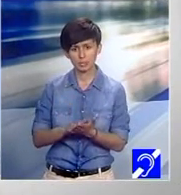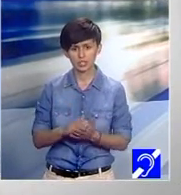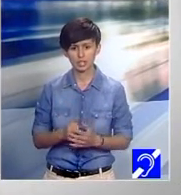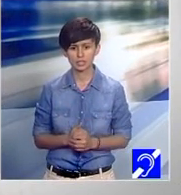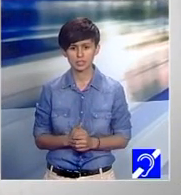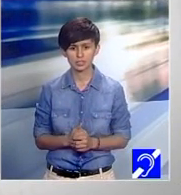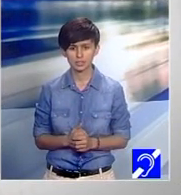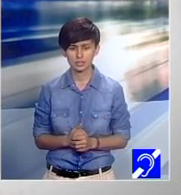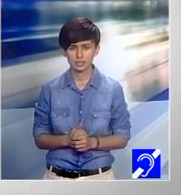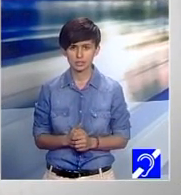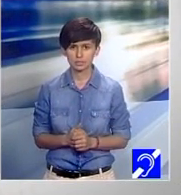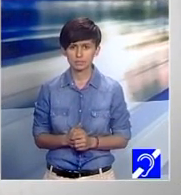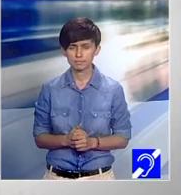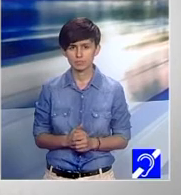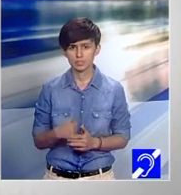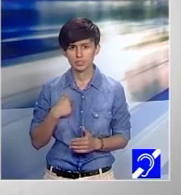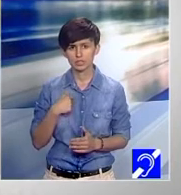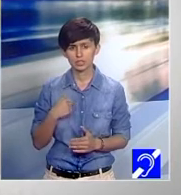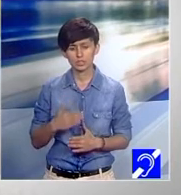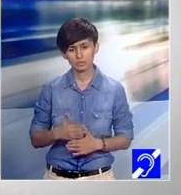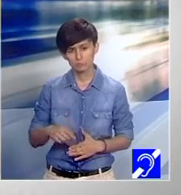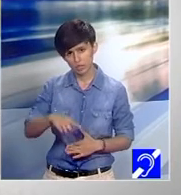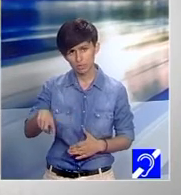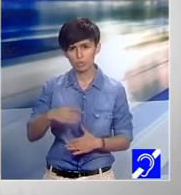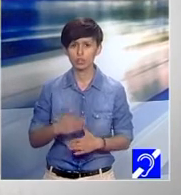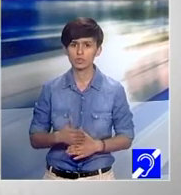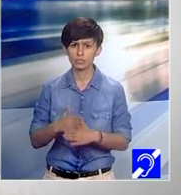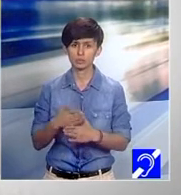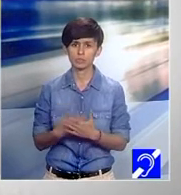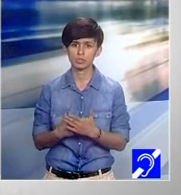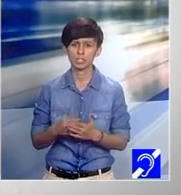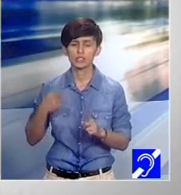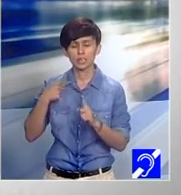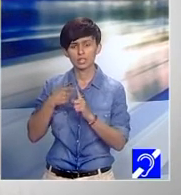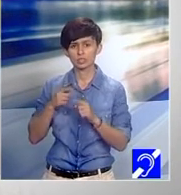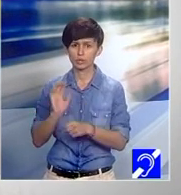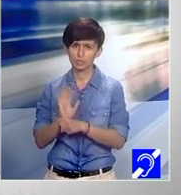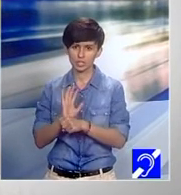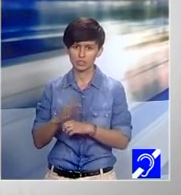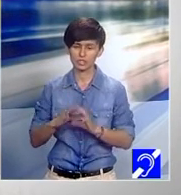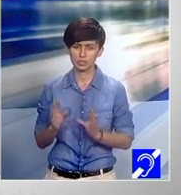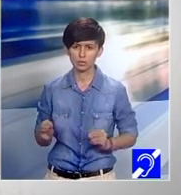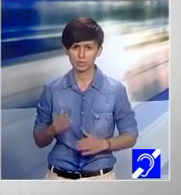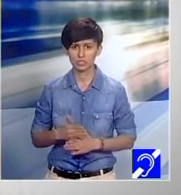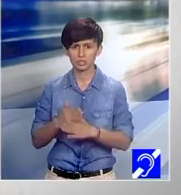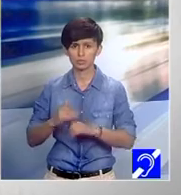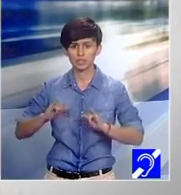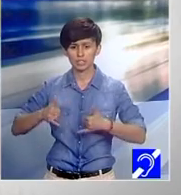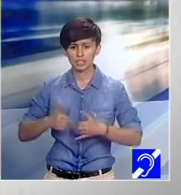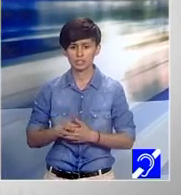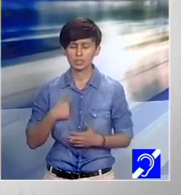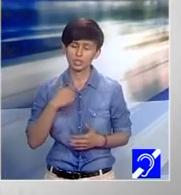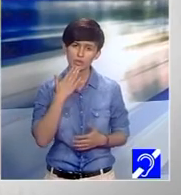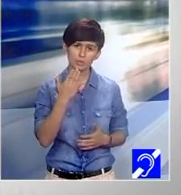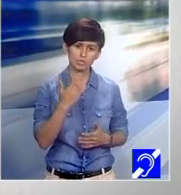asigurăm de tot sprijinul nostru, că până la urmă asta e și menirea a televiziunii române să susțină astfel de cauze. Vă mulțumesc încă